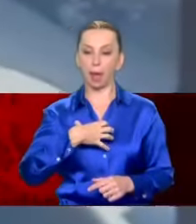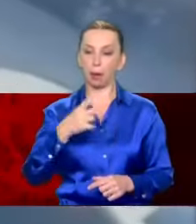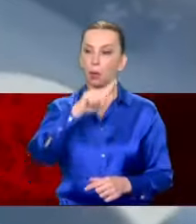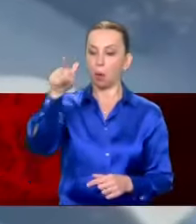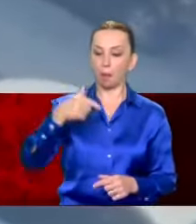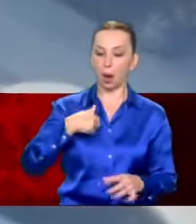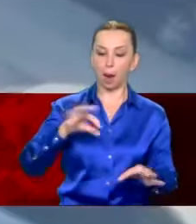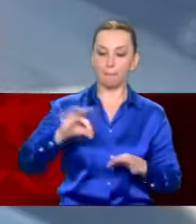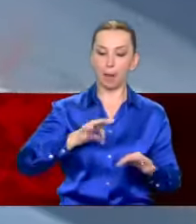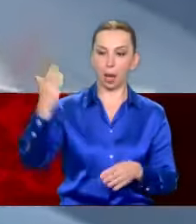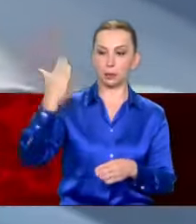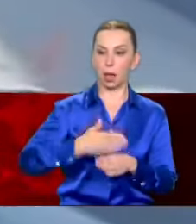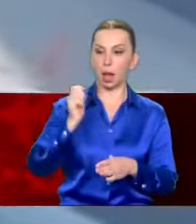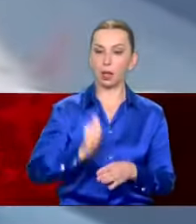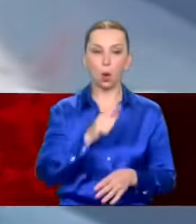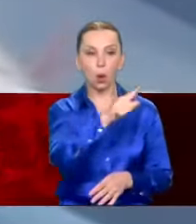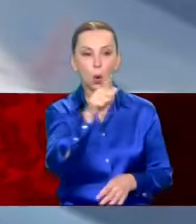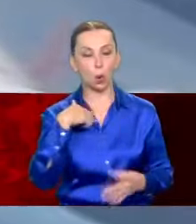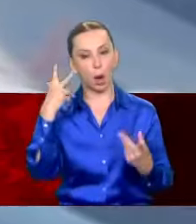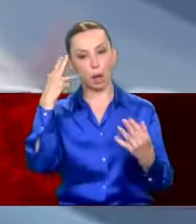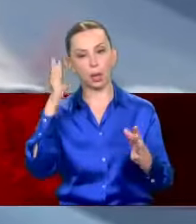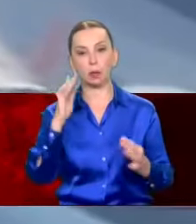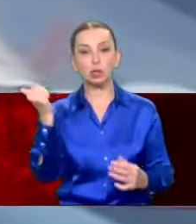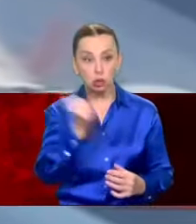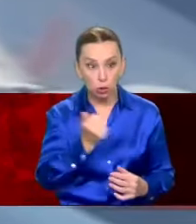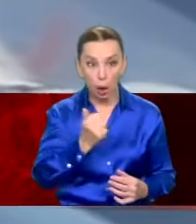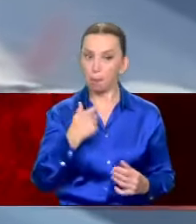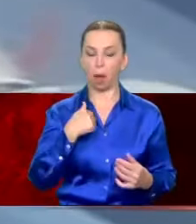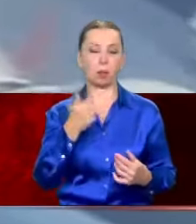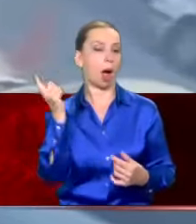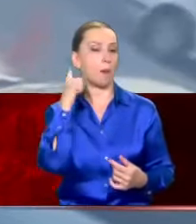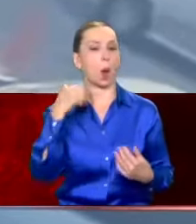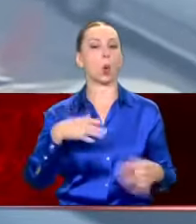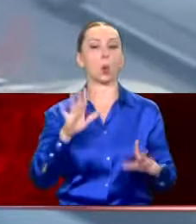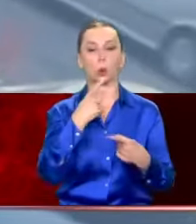kurulduğunu öne sürdü. Sanıkları tanımadığını, cinayetten de bilgisi olmadığını savundu.